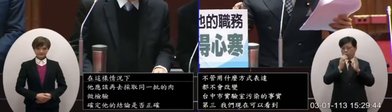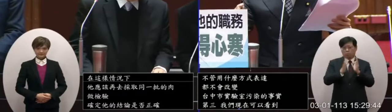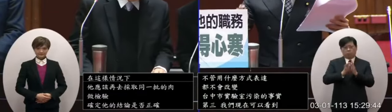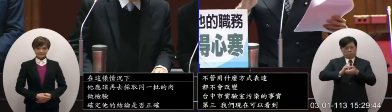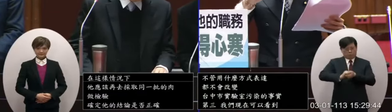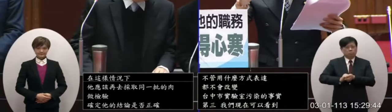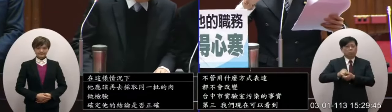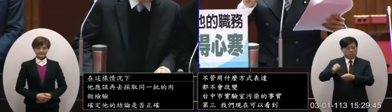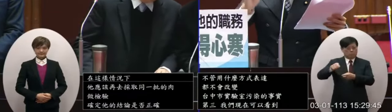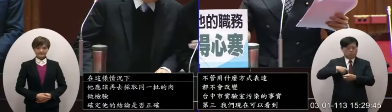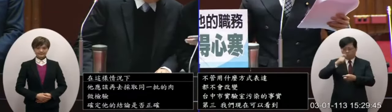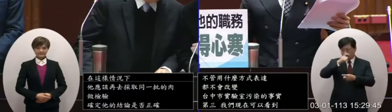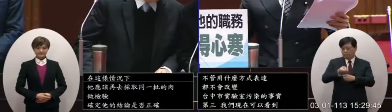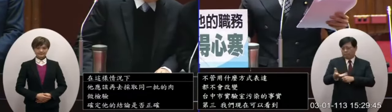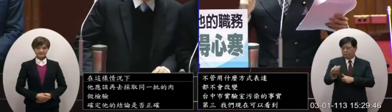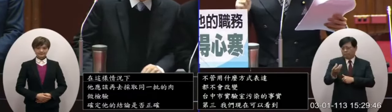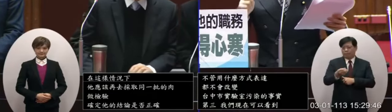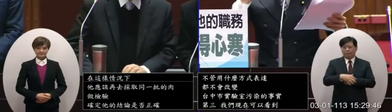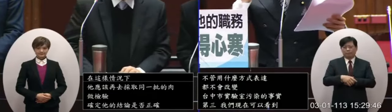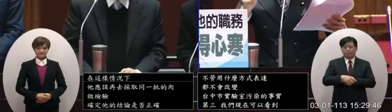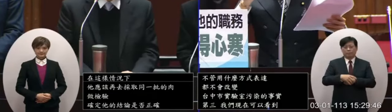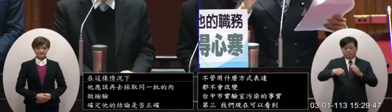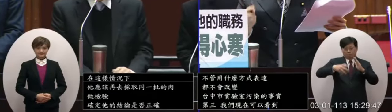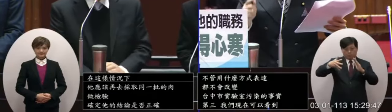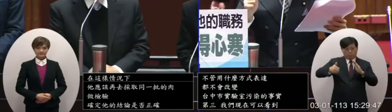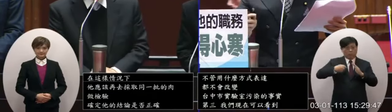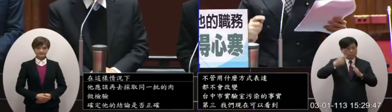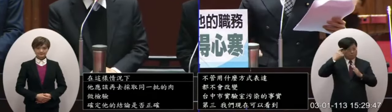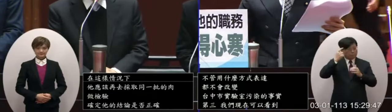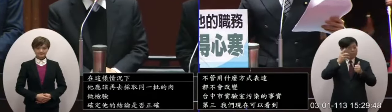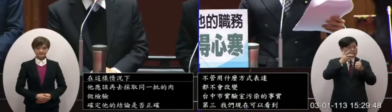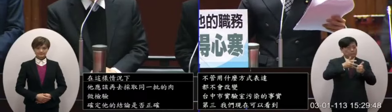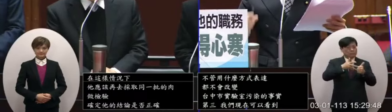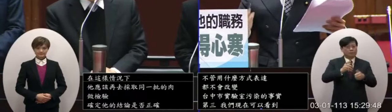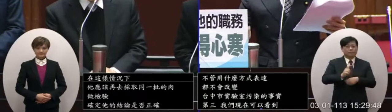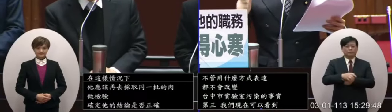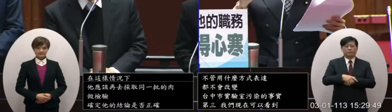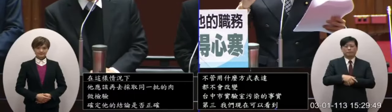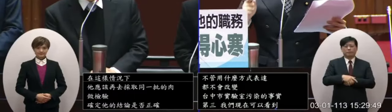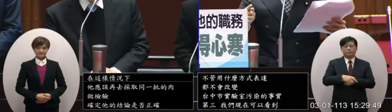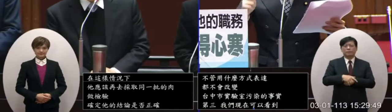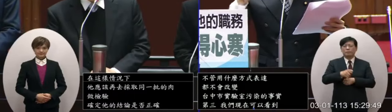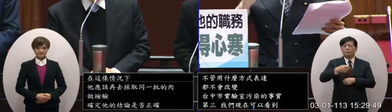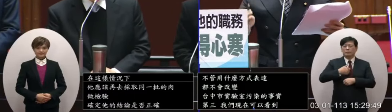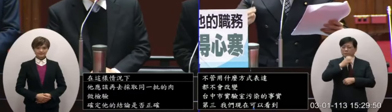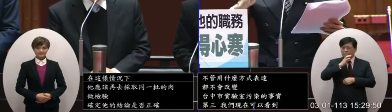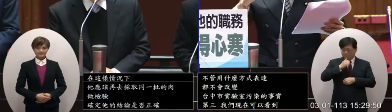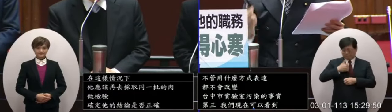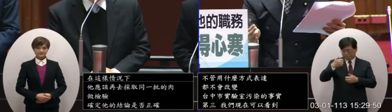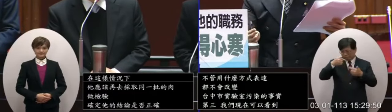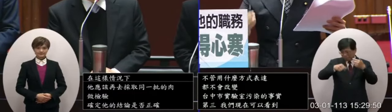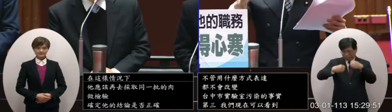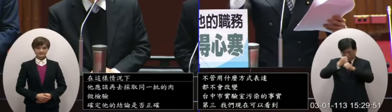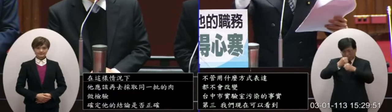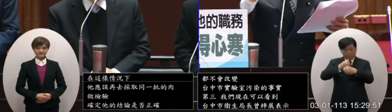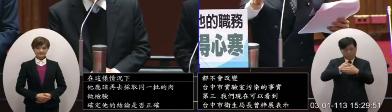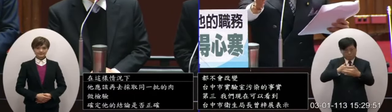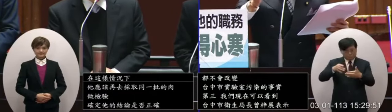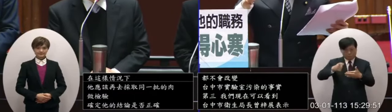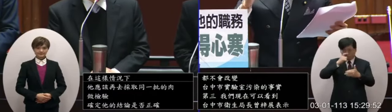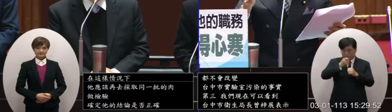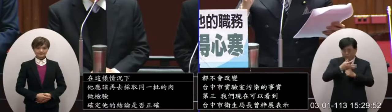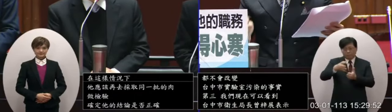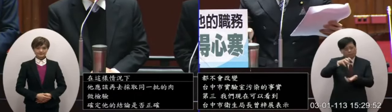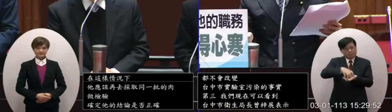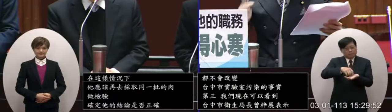定调实验室没有污染。院长，我今天想要特别请问的是， 请问一下实验室污染的证据在哪